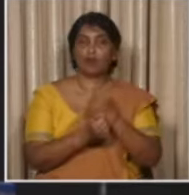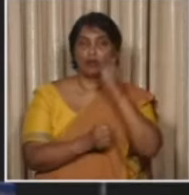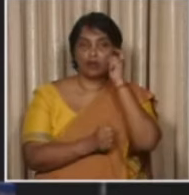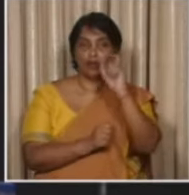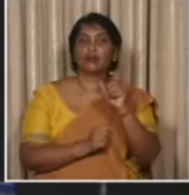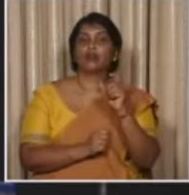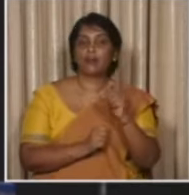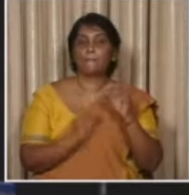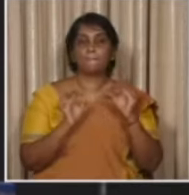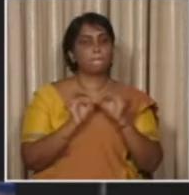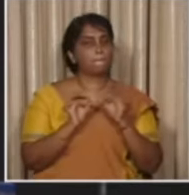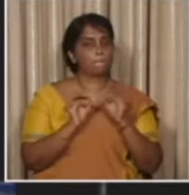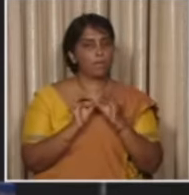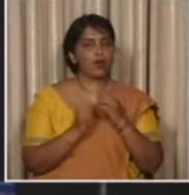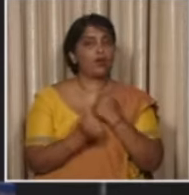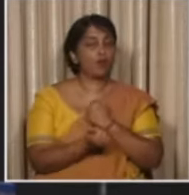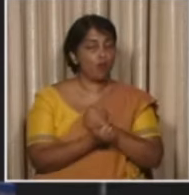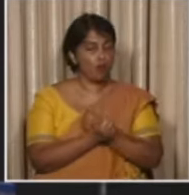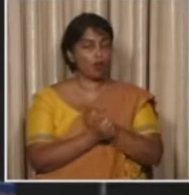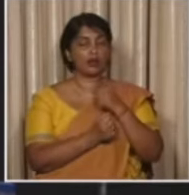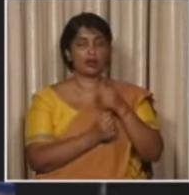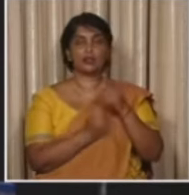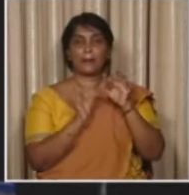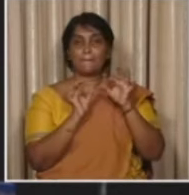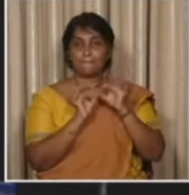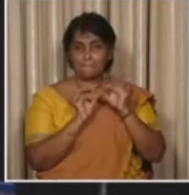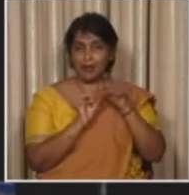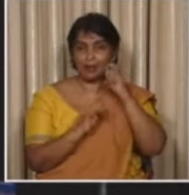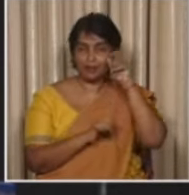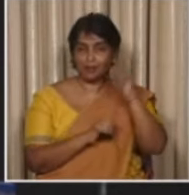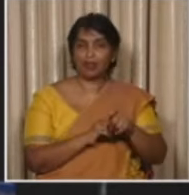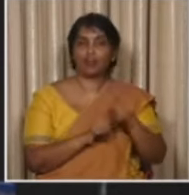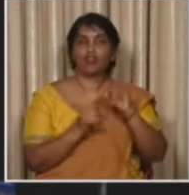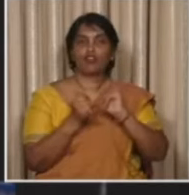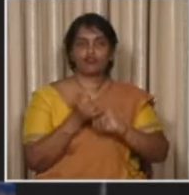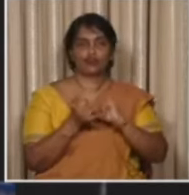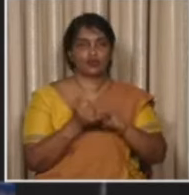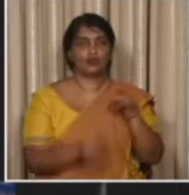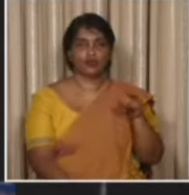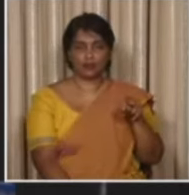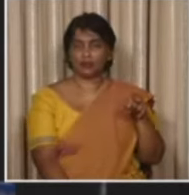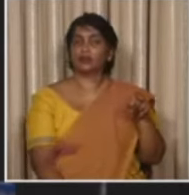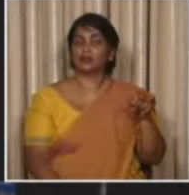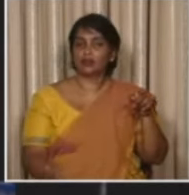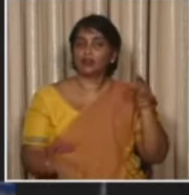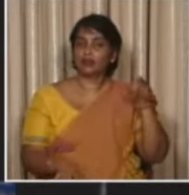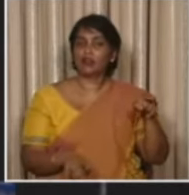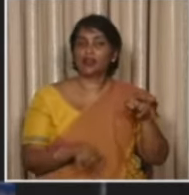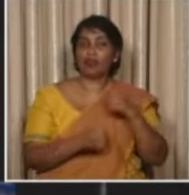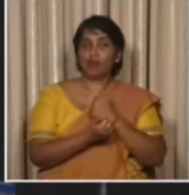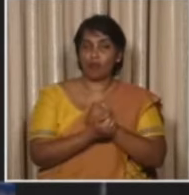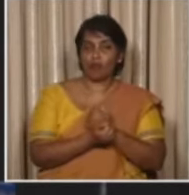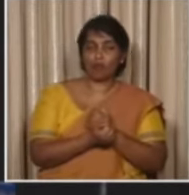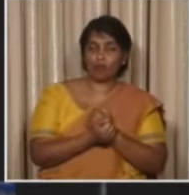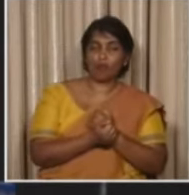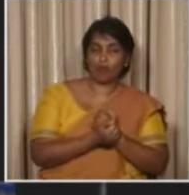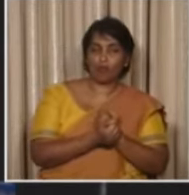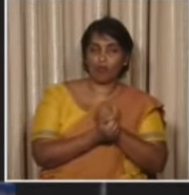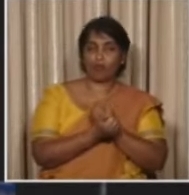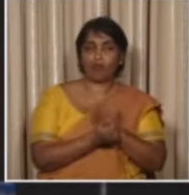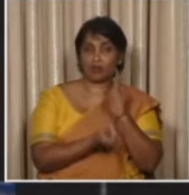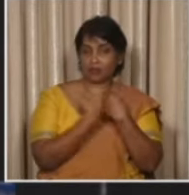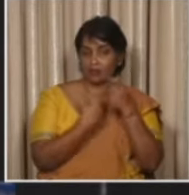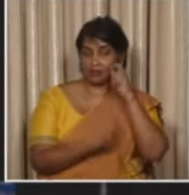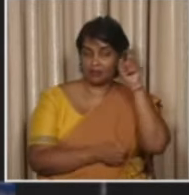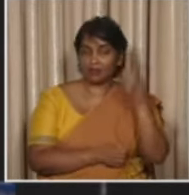බණ්ඩාර. මේ පොලිස් පරීක්ෂක බණ්ඩාර තමයි සොනික් කියන්නේ. එතකොට මේ පොලිස් පරීක්ෂක